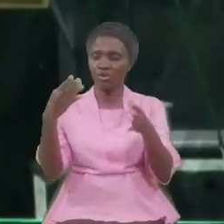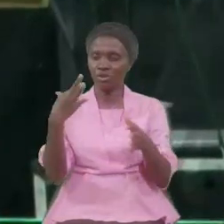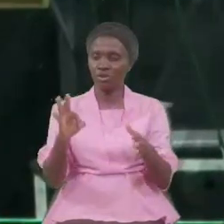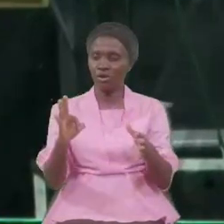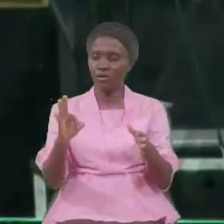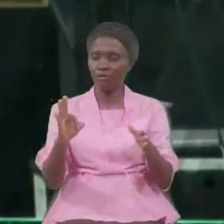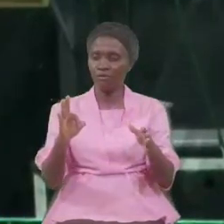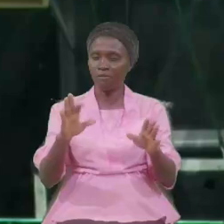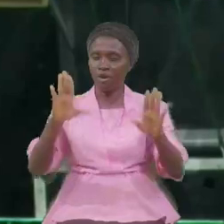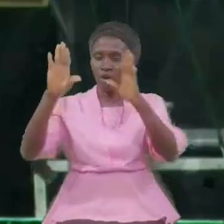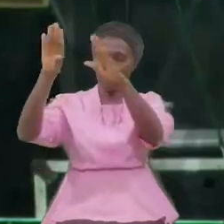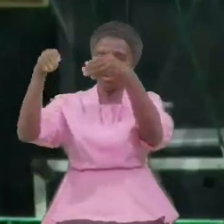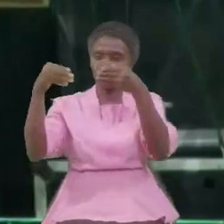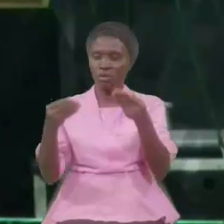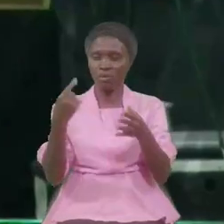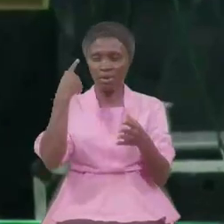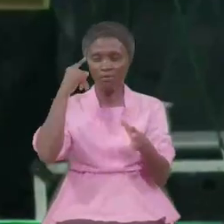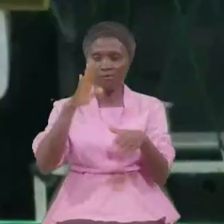La grande provision généreuse